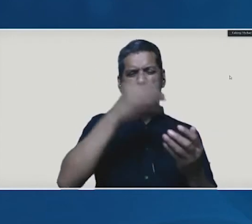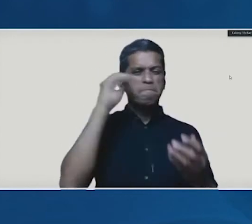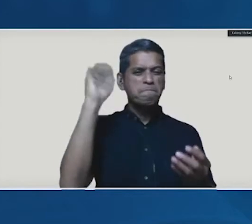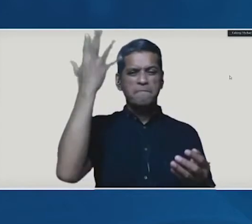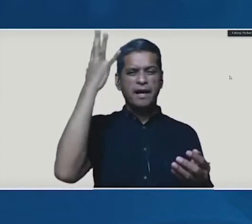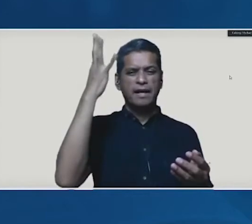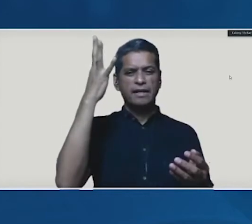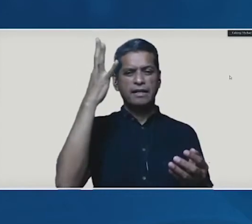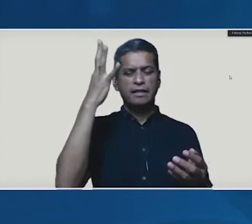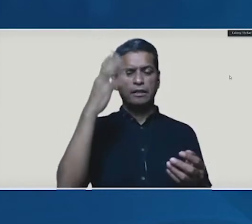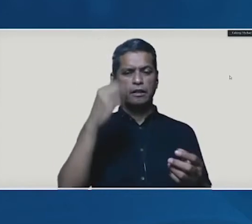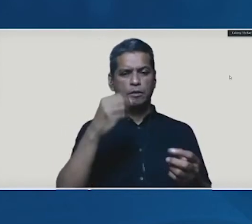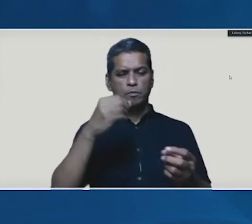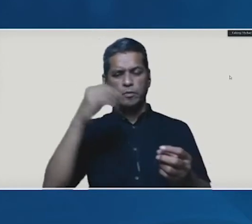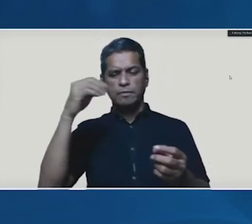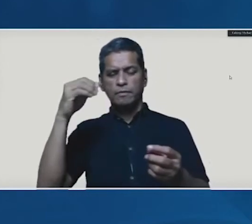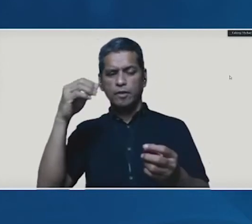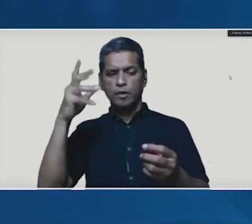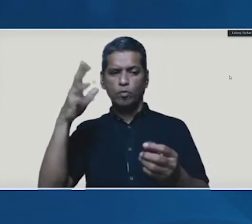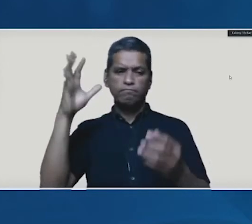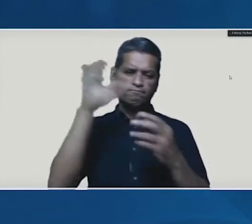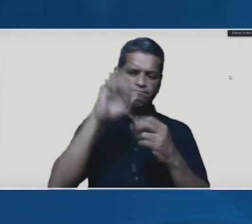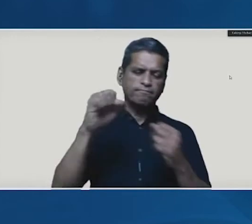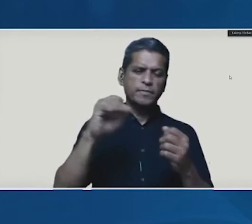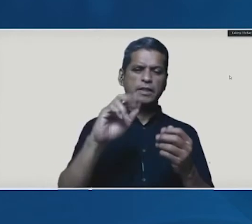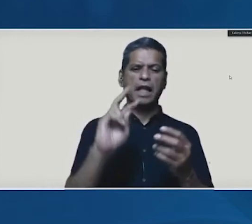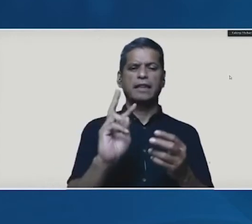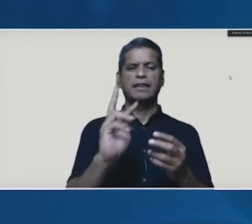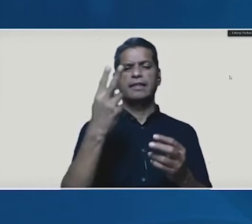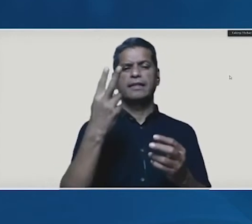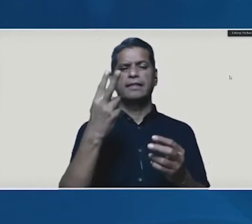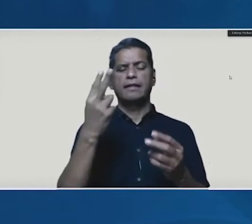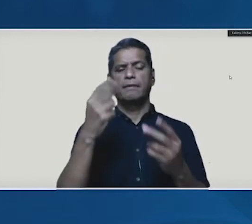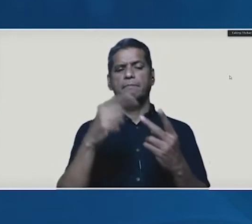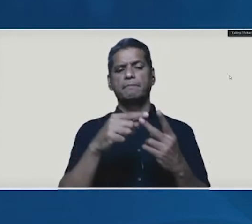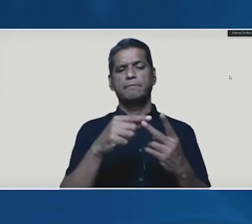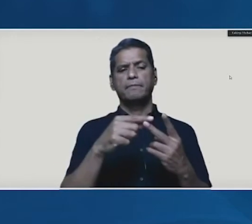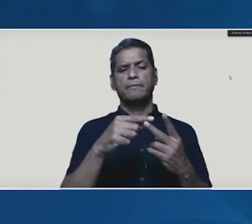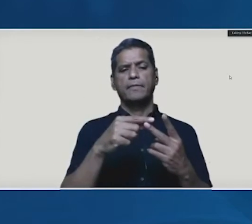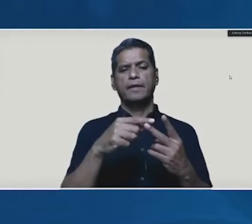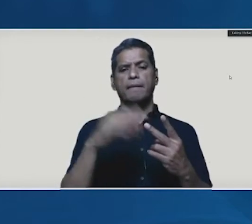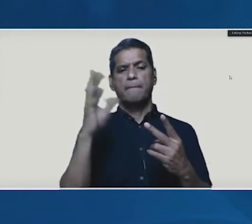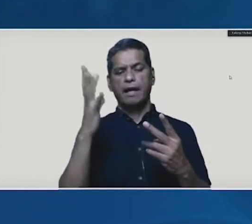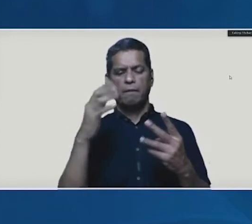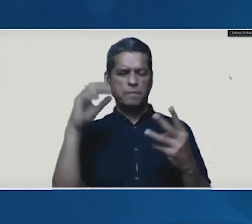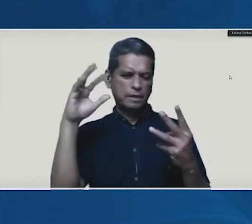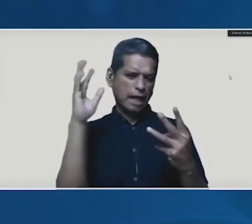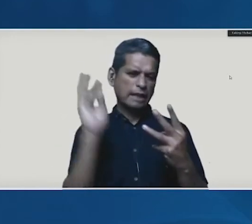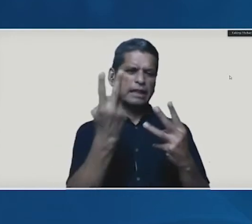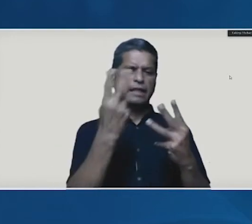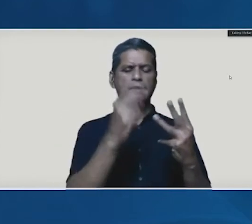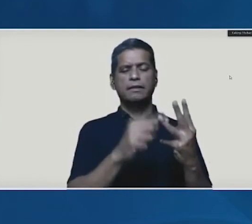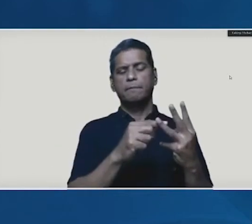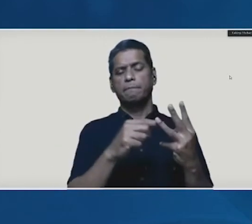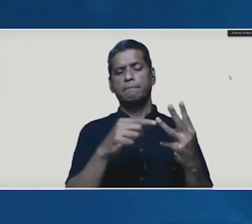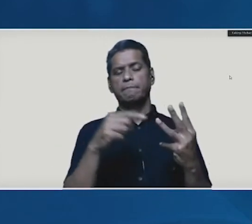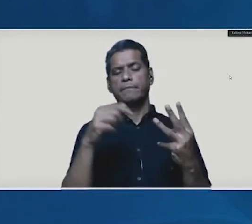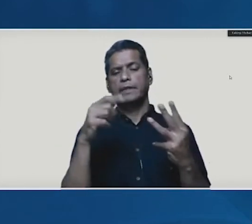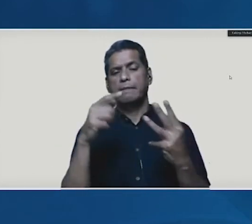daripada tembaga dan kemudian lembaga lebih lembek daripada besi besi yang paling keras menunjukkan